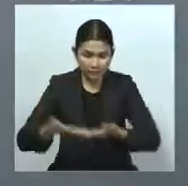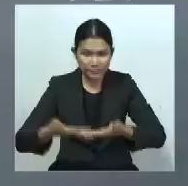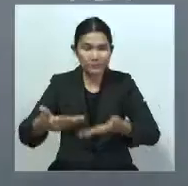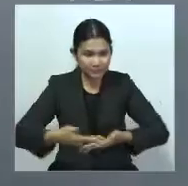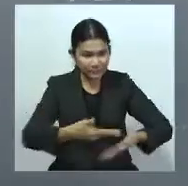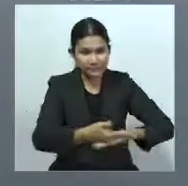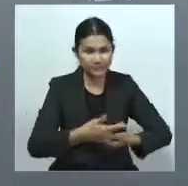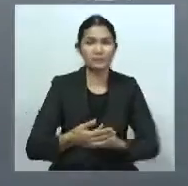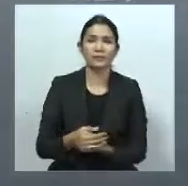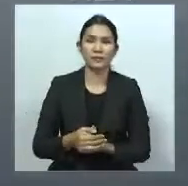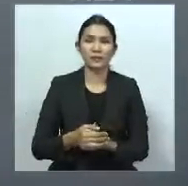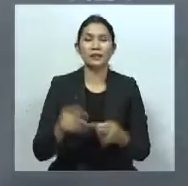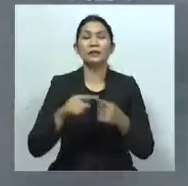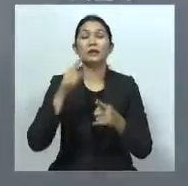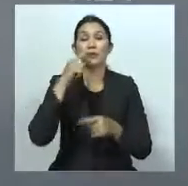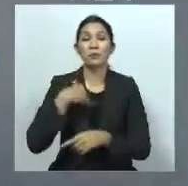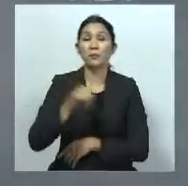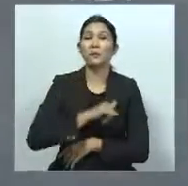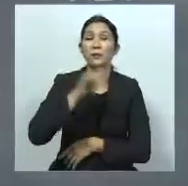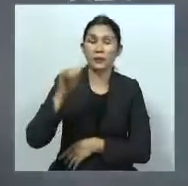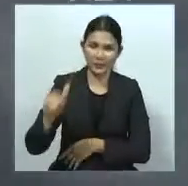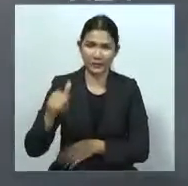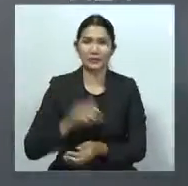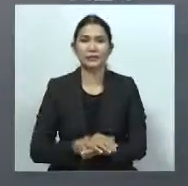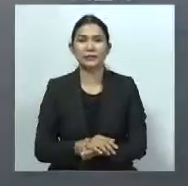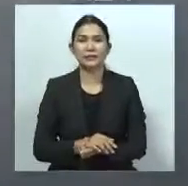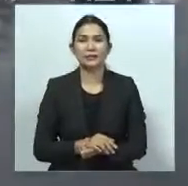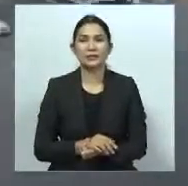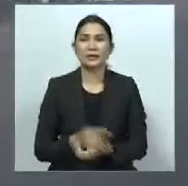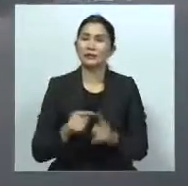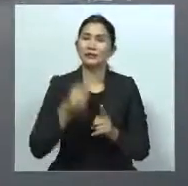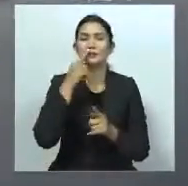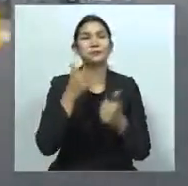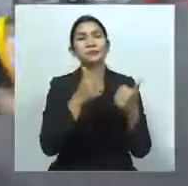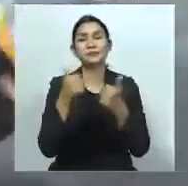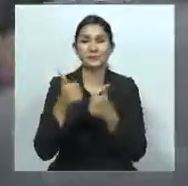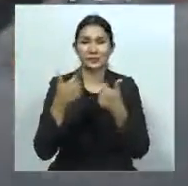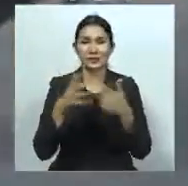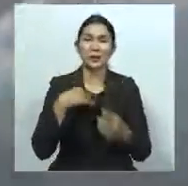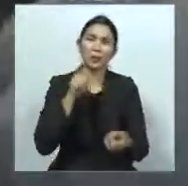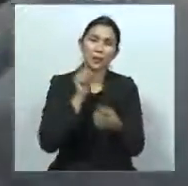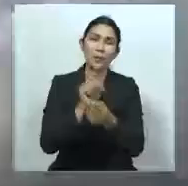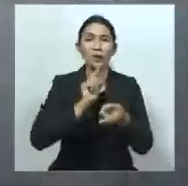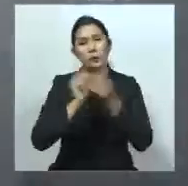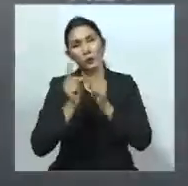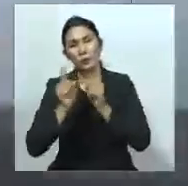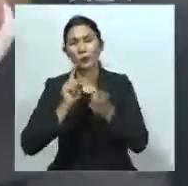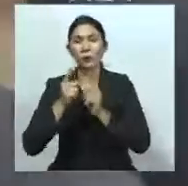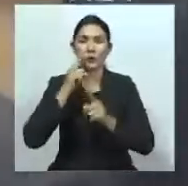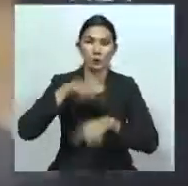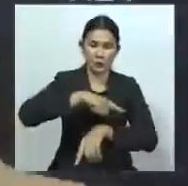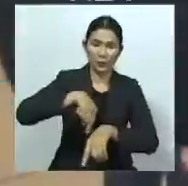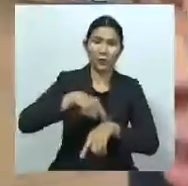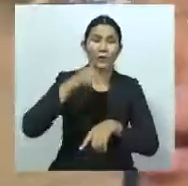รับนะคะนี่บรรยากาศตอนที่ไปถึงนะคะบรรยากาศชื่นมื่นนะคะแล้วก็ขึ้นไปหารือร่วมกันใช้เวลาประม